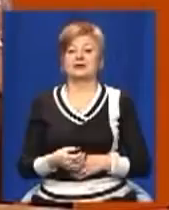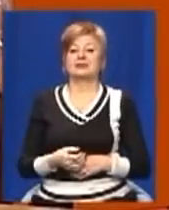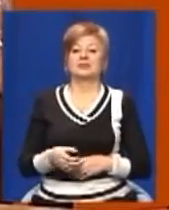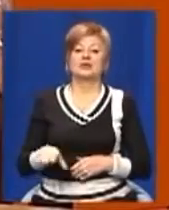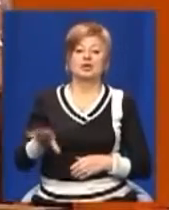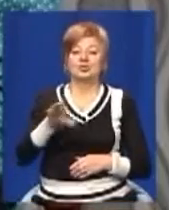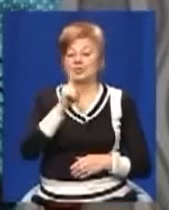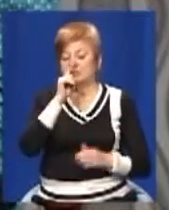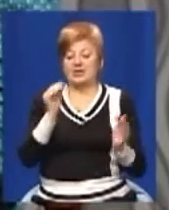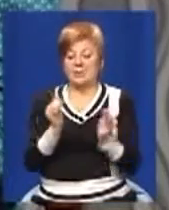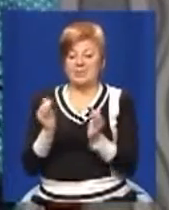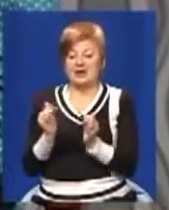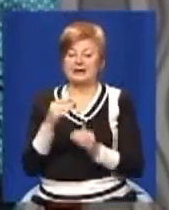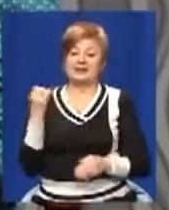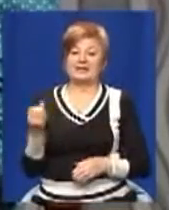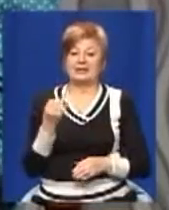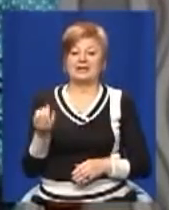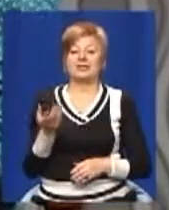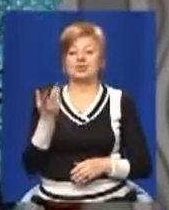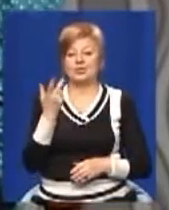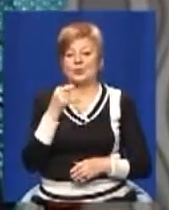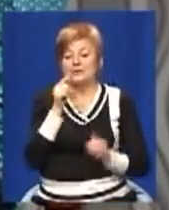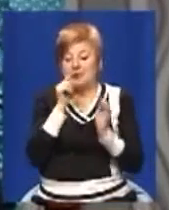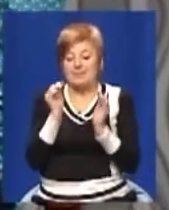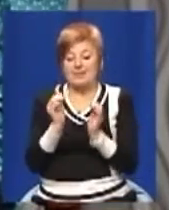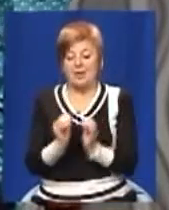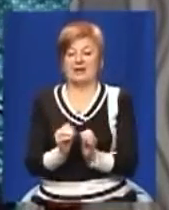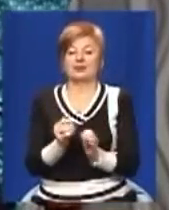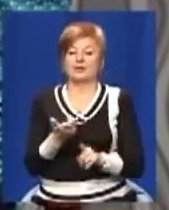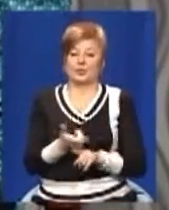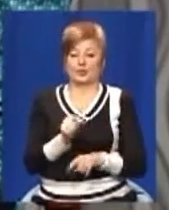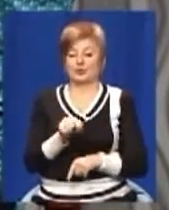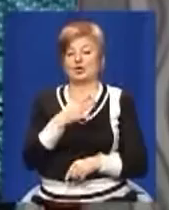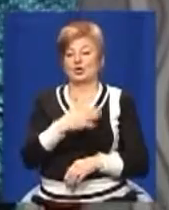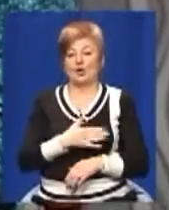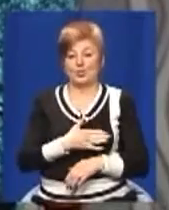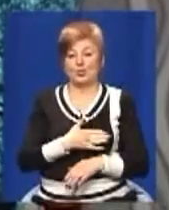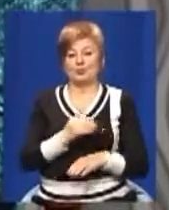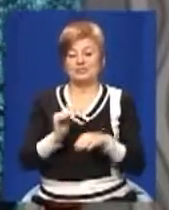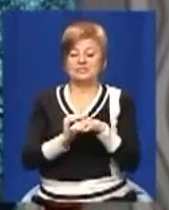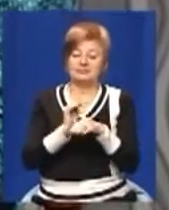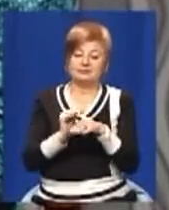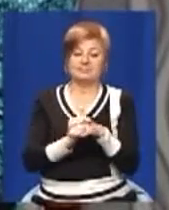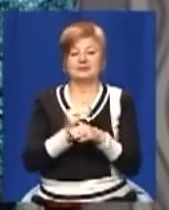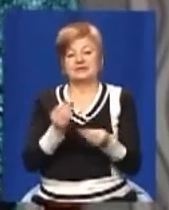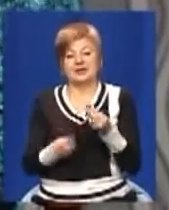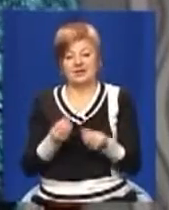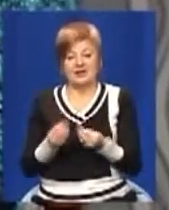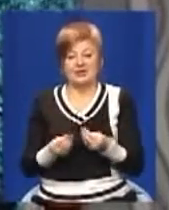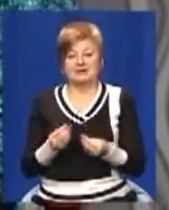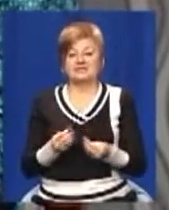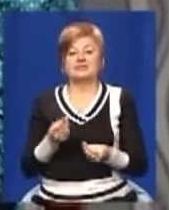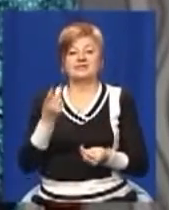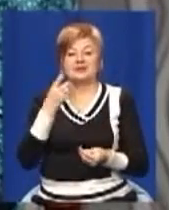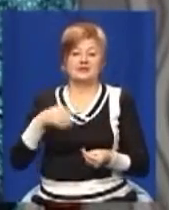всі цуцики, вони дуже гарні, особливо, коли вони маленькі, ми їх дуже полюбляємо ніжитися з ними, гратися з цуциками. Маленькі